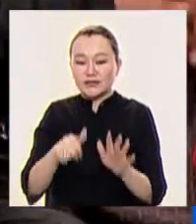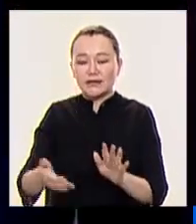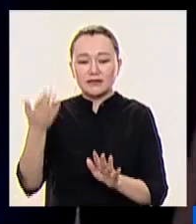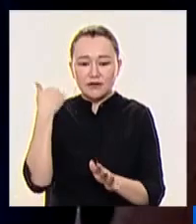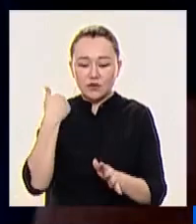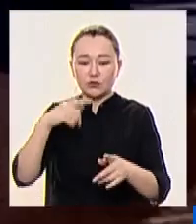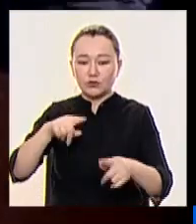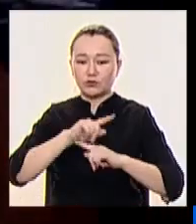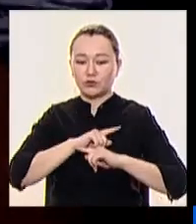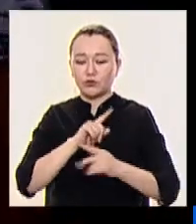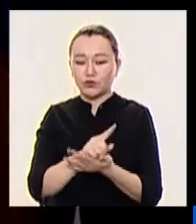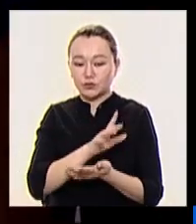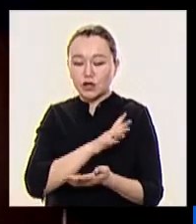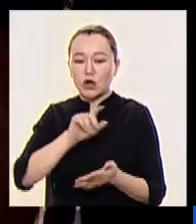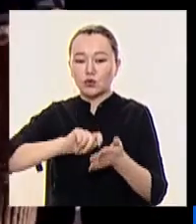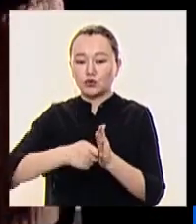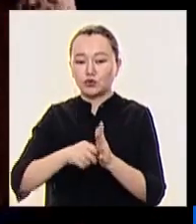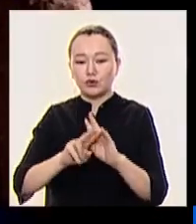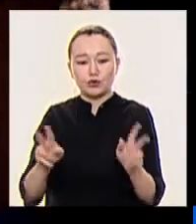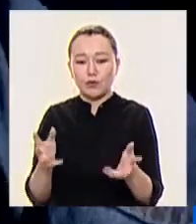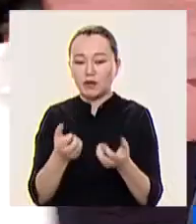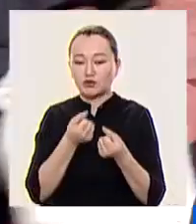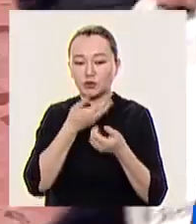назад, но ключи так никто и не получил.